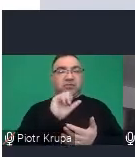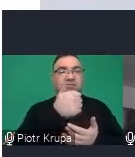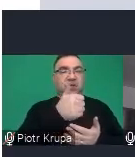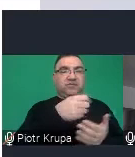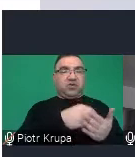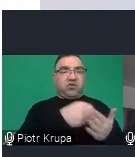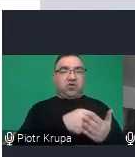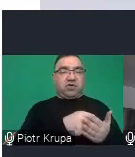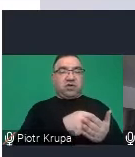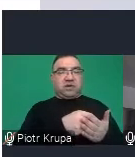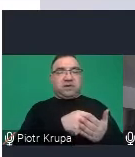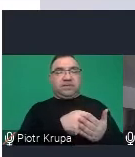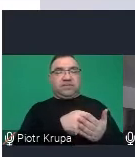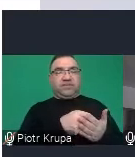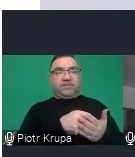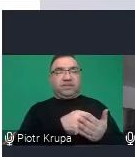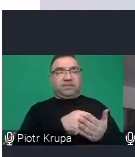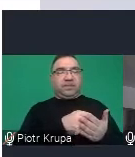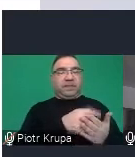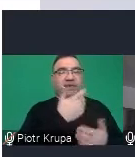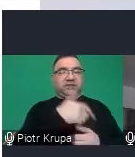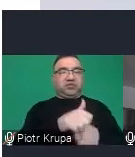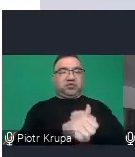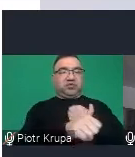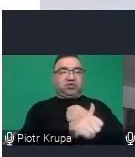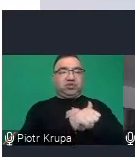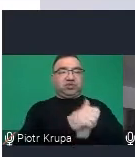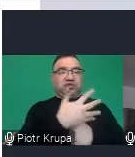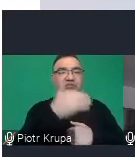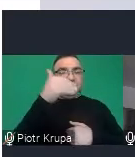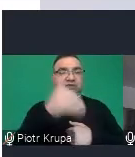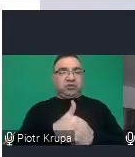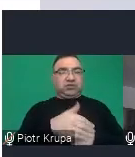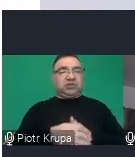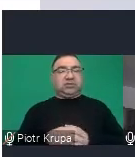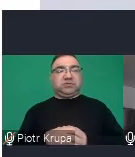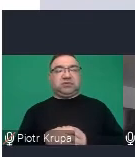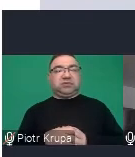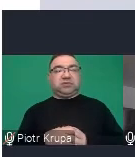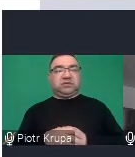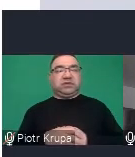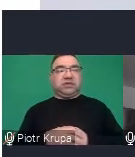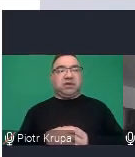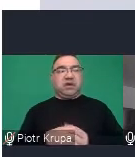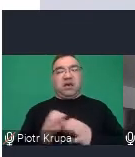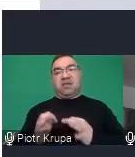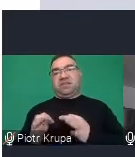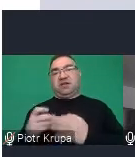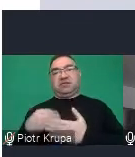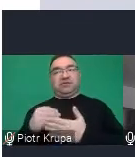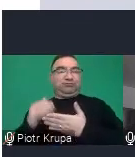zasilania z kotłowni węglowej były na poziomie 165 744 zł,